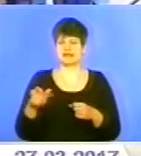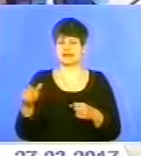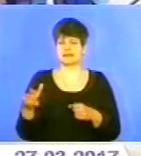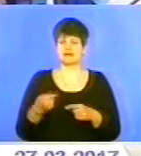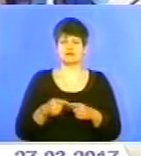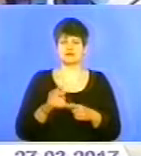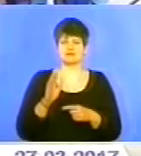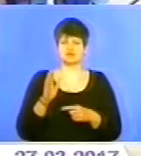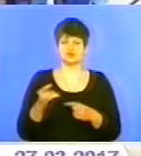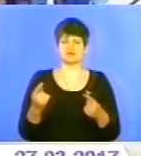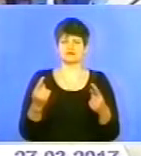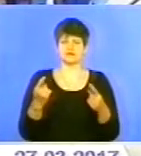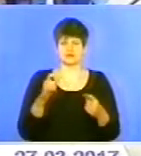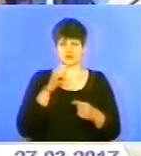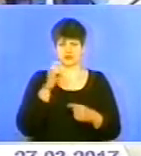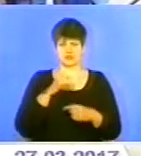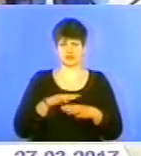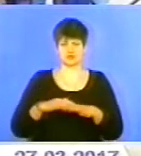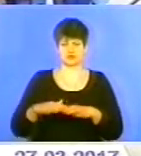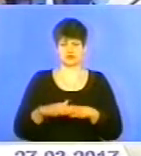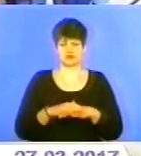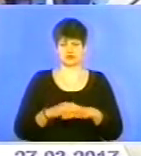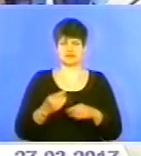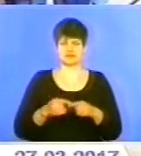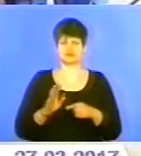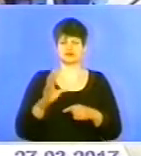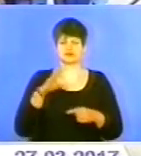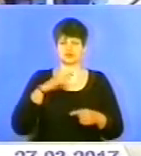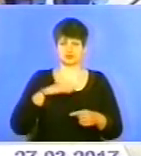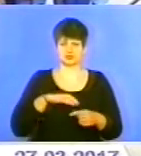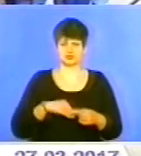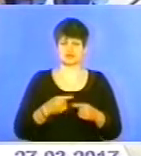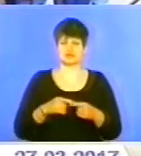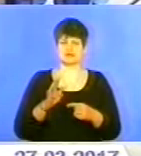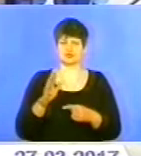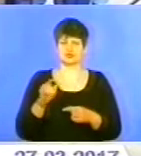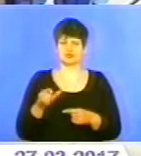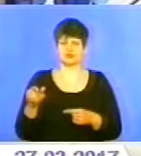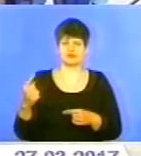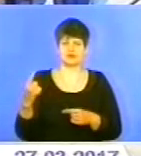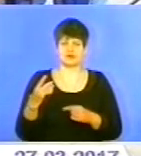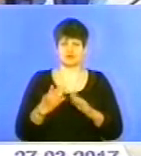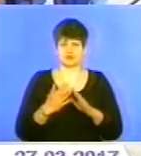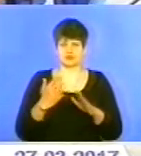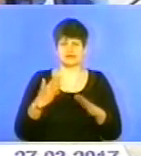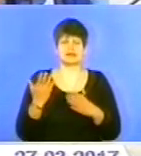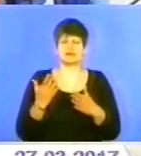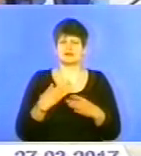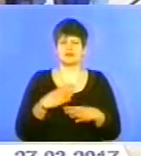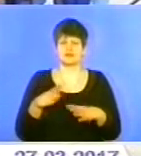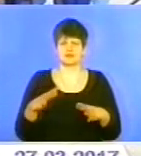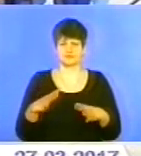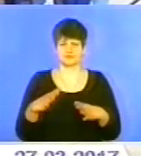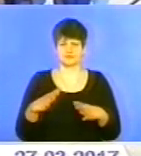буде велич українського народу, це буде її дух, що це будуть люди, які в першу чергу, де б вони не були,